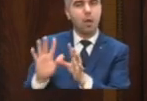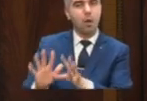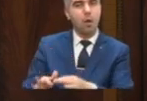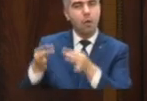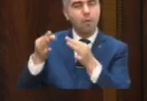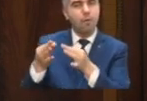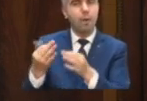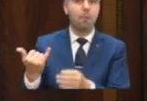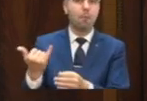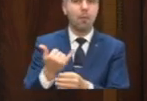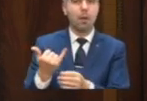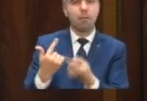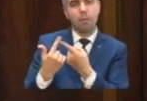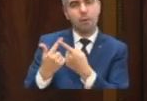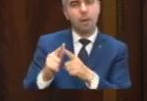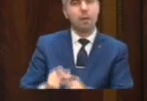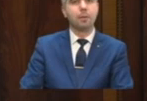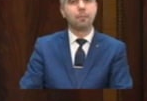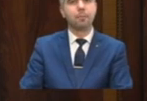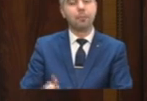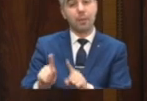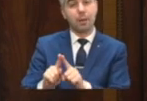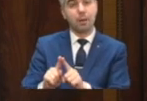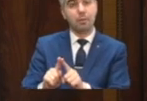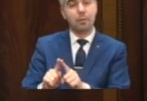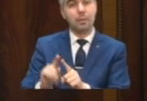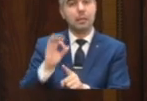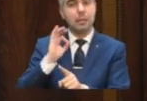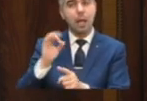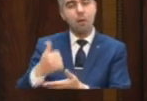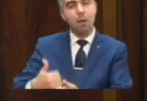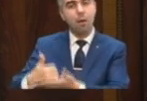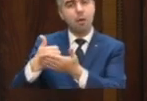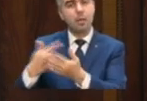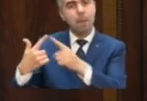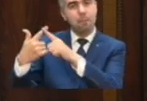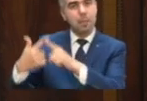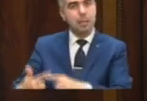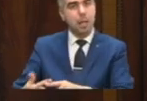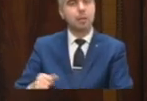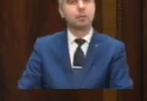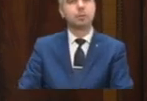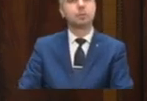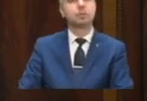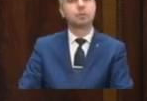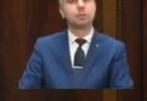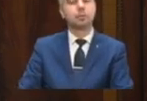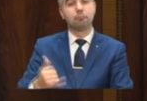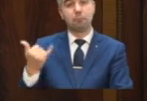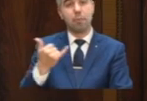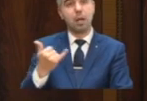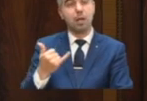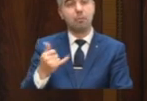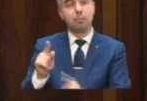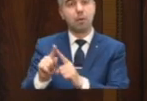أكثر تنوعاً فيما يخص منتجات السكن أو الدعم المالي، وكذا التعامل بقدر كبير من الصرامة